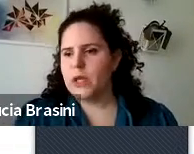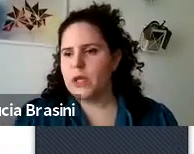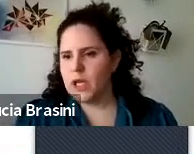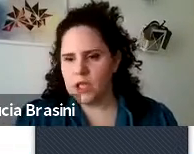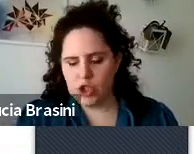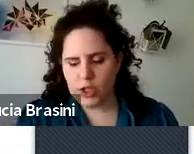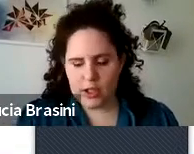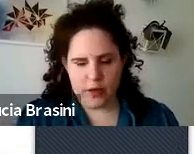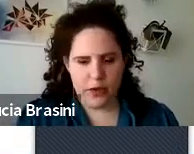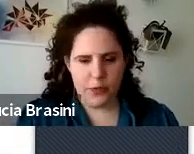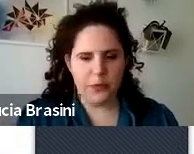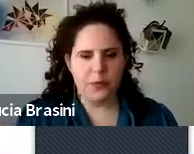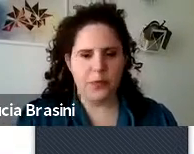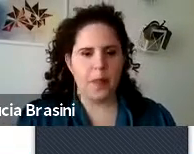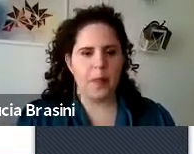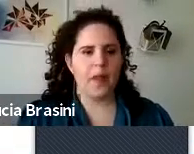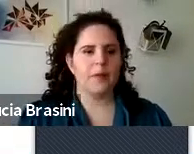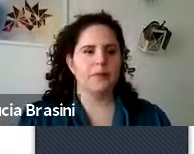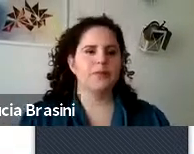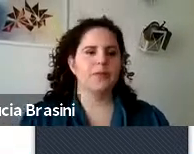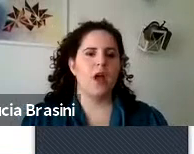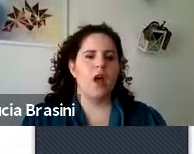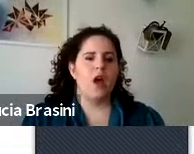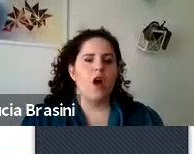la possibilità di accedervi.